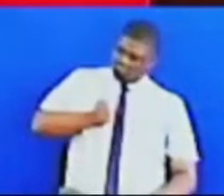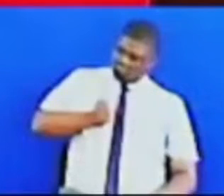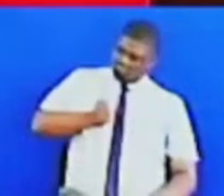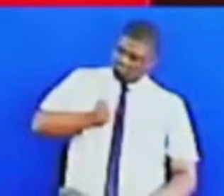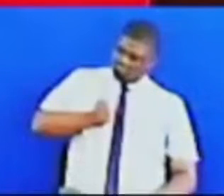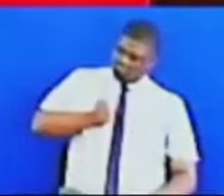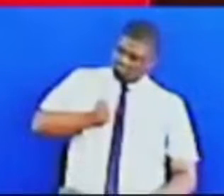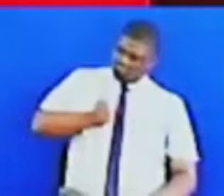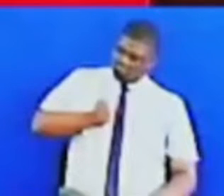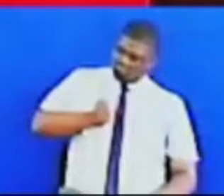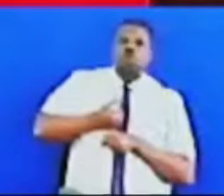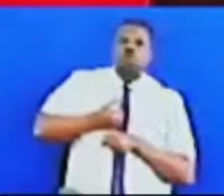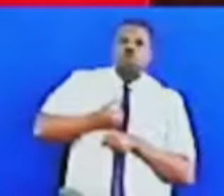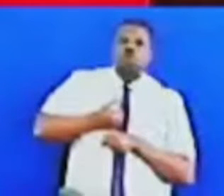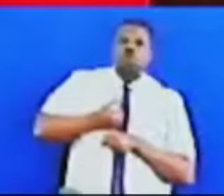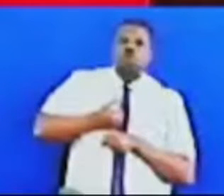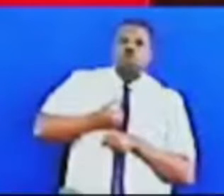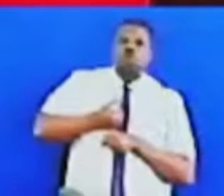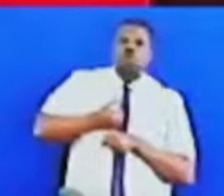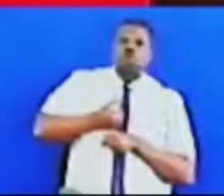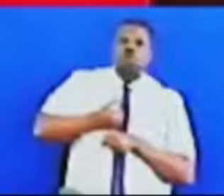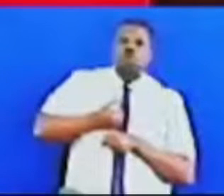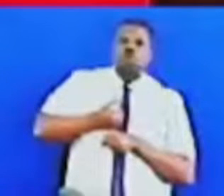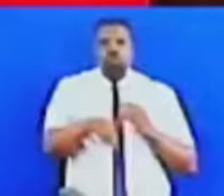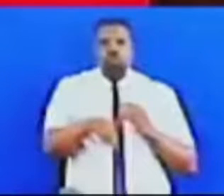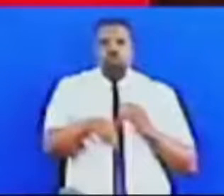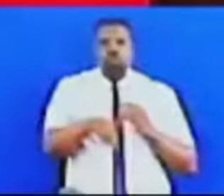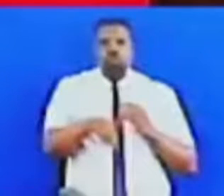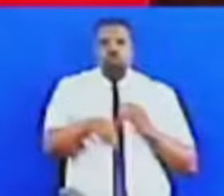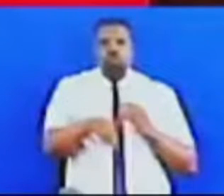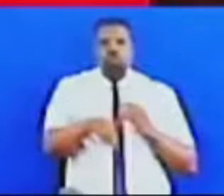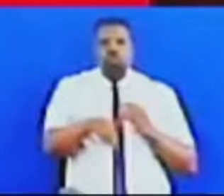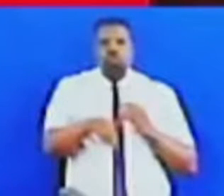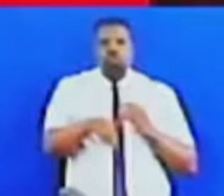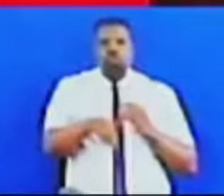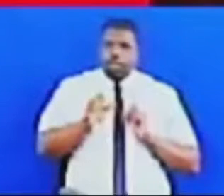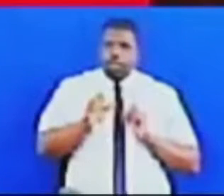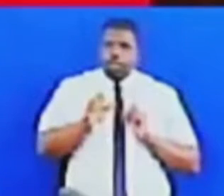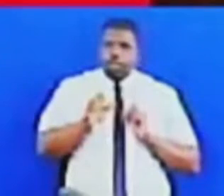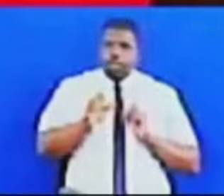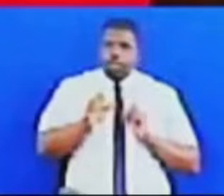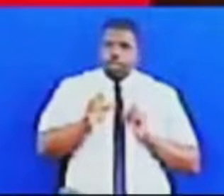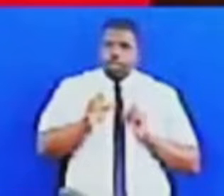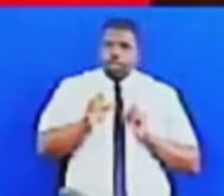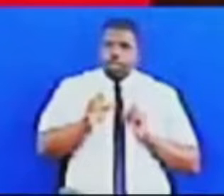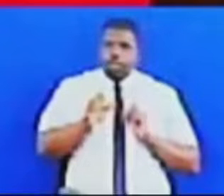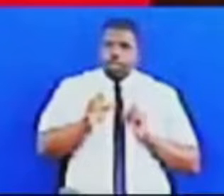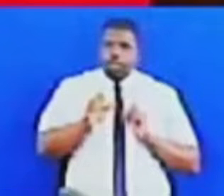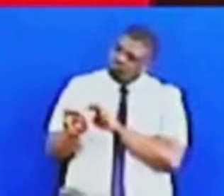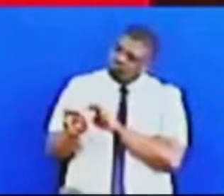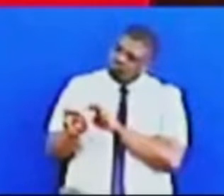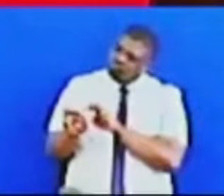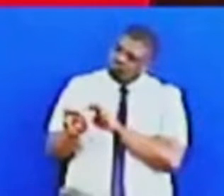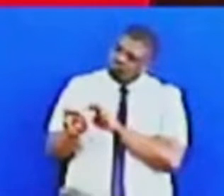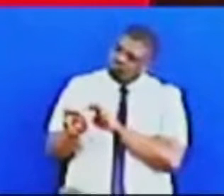kufanya ubinafsi wa kuweka fedha zote kwenye mfuko wake, kwenye tumbo lake, na bado sisi kama taifa tunamwangalia, hatujitendei